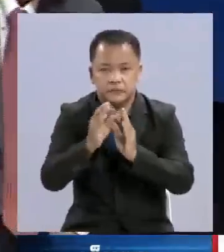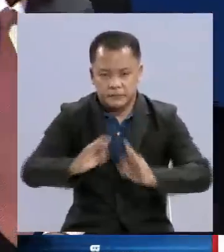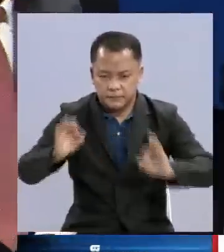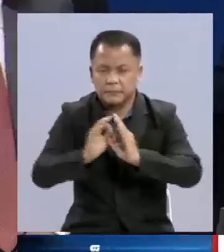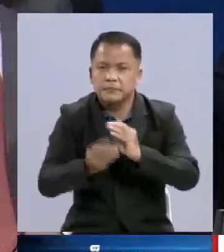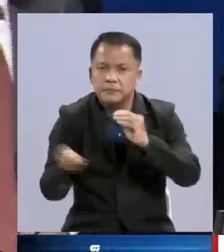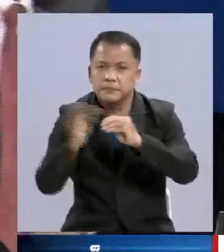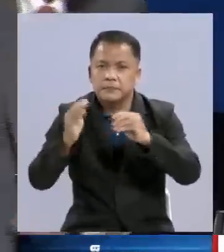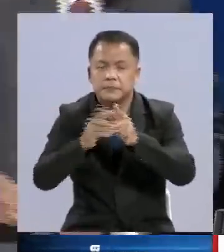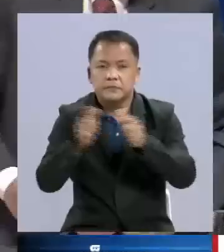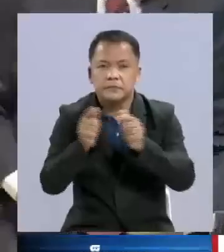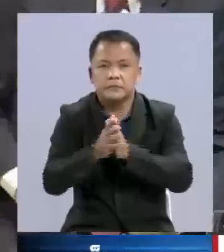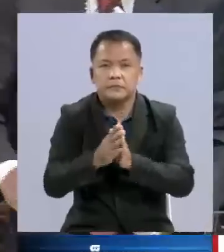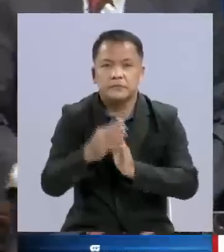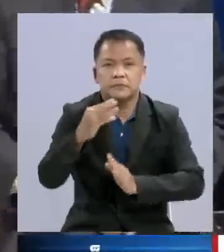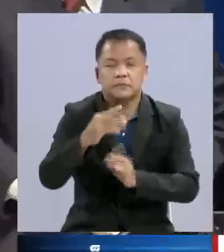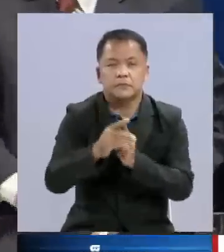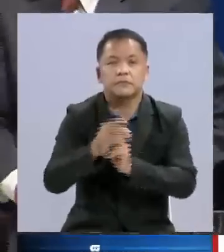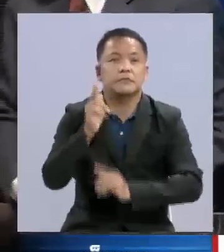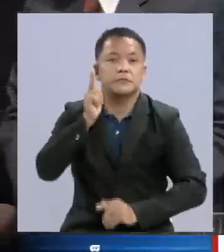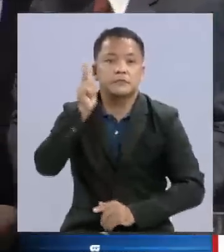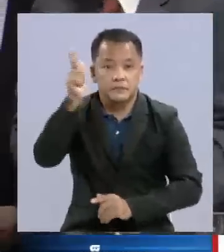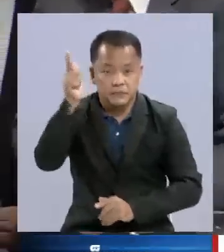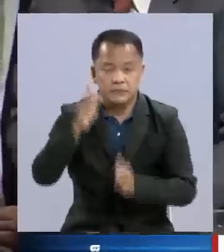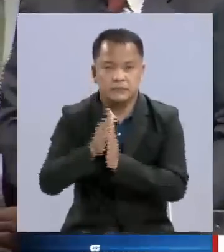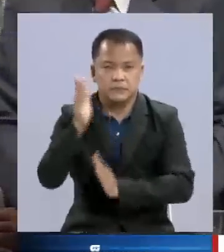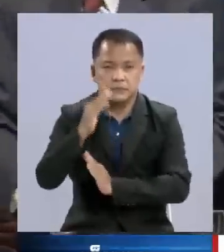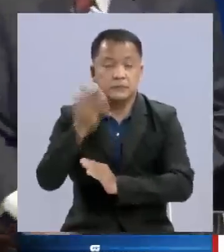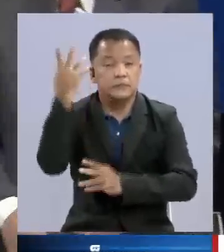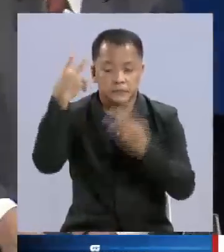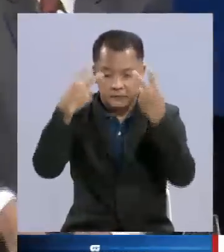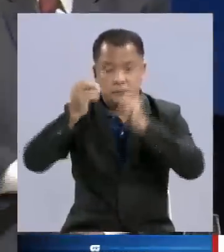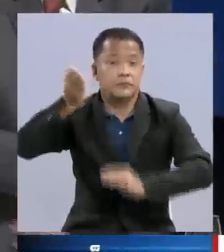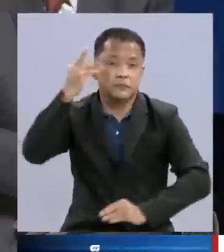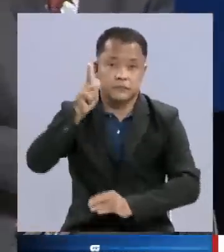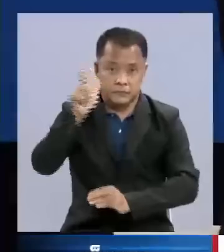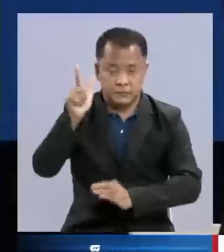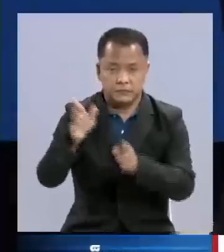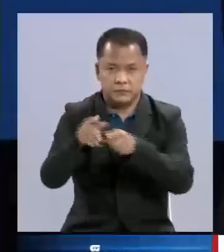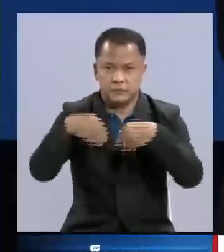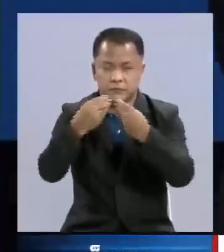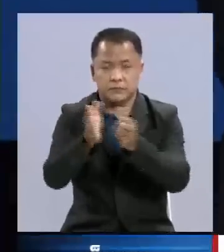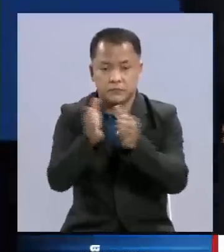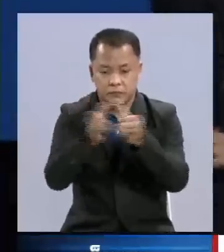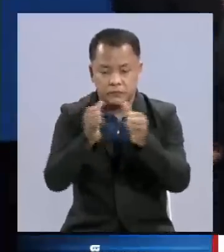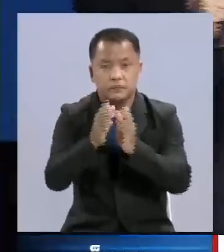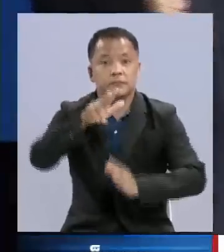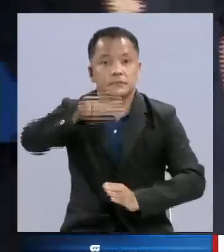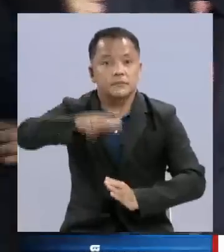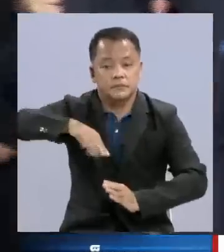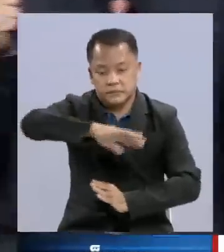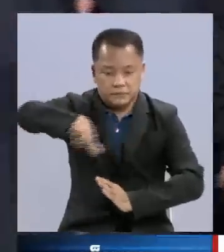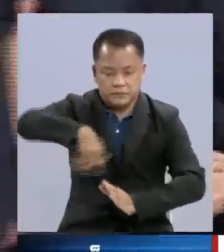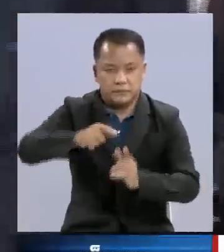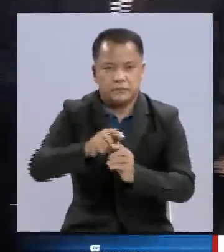ซ้อนอย่างของคุณโทนี่คุณทักษิณชินวัตรอดีตนายกรัฐมนตรีพร้อมทั้งขุนพลพรรคเพื่อไทย